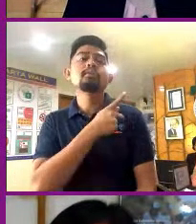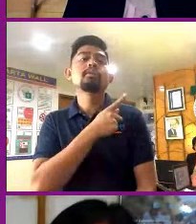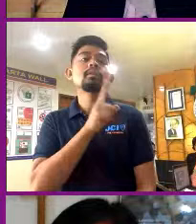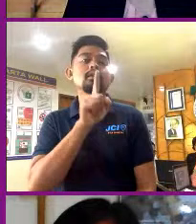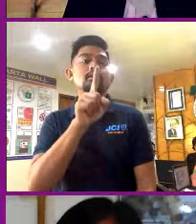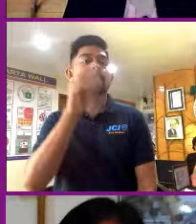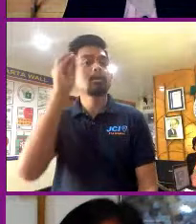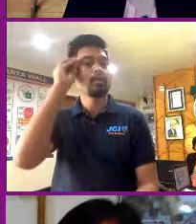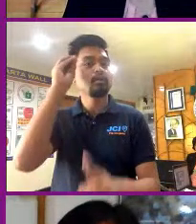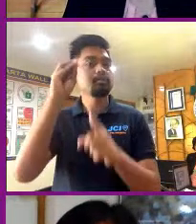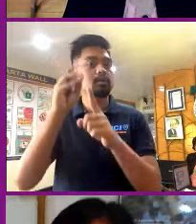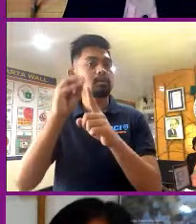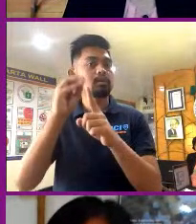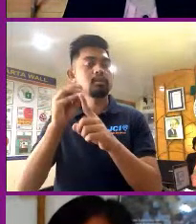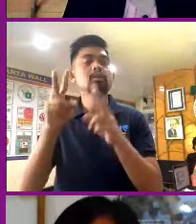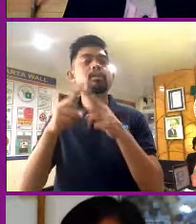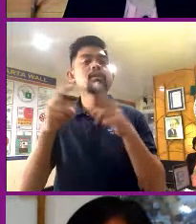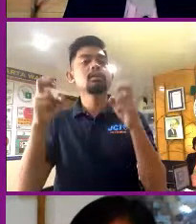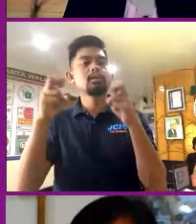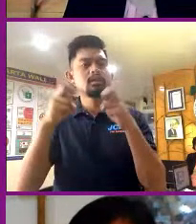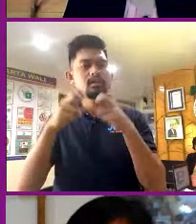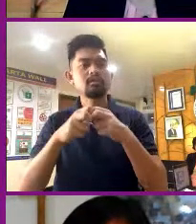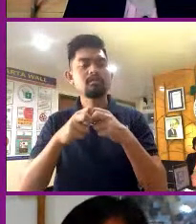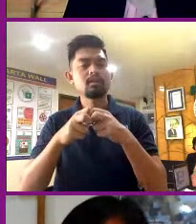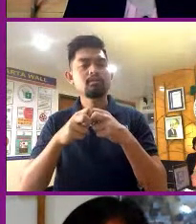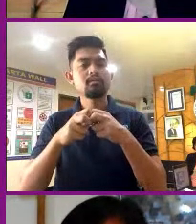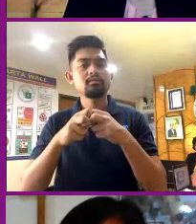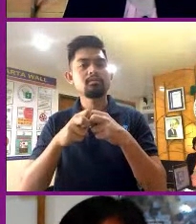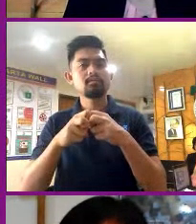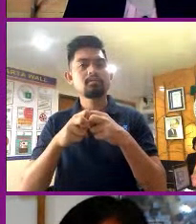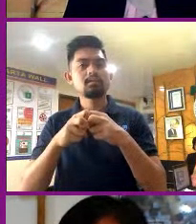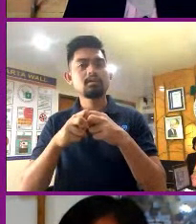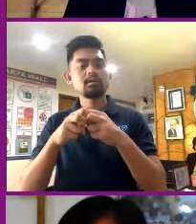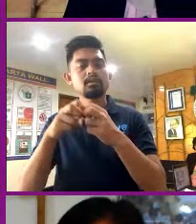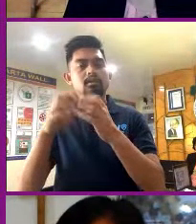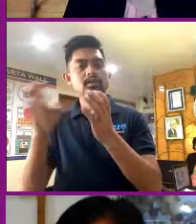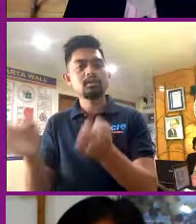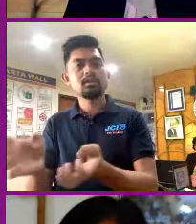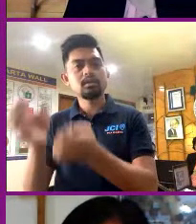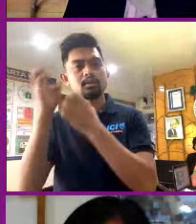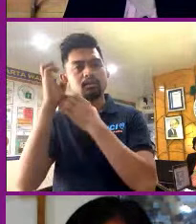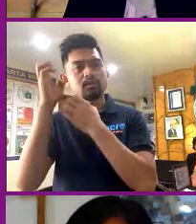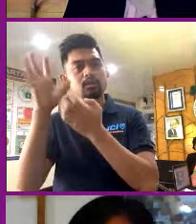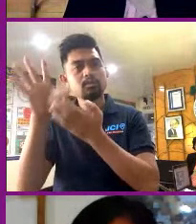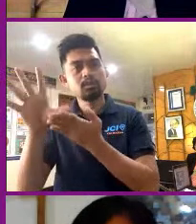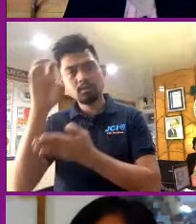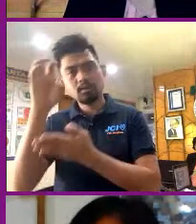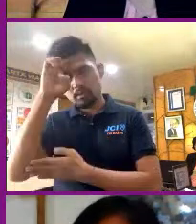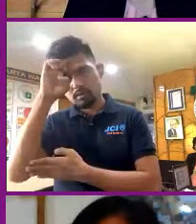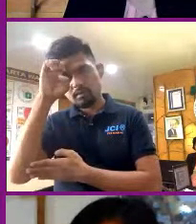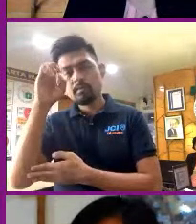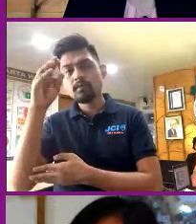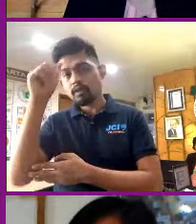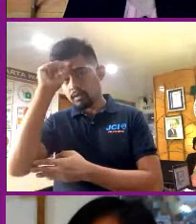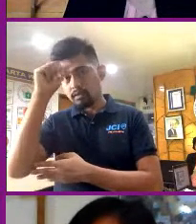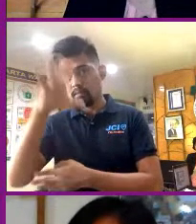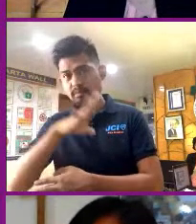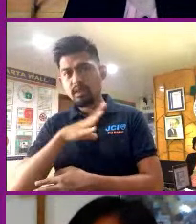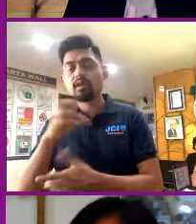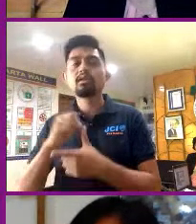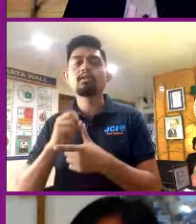opinion ang sinasabi ma'am, even if we educate men or women, legislation and morality could never go hand in